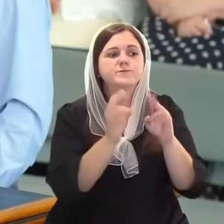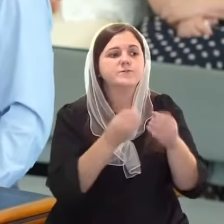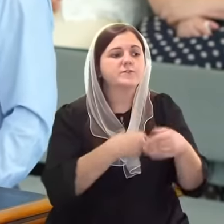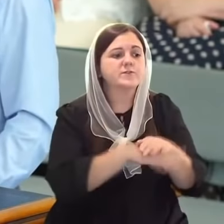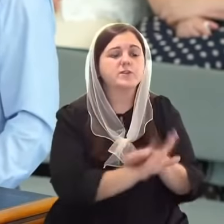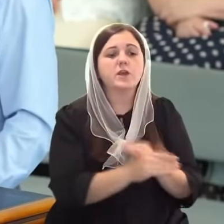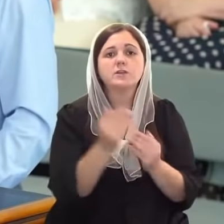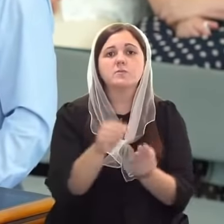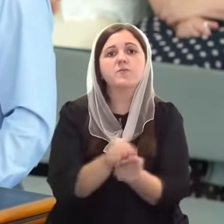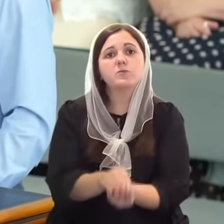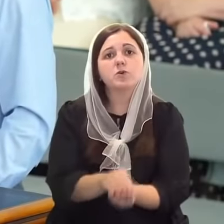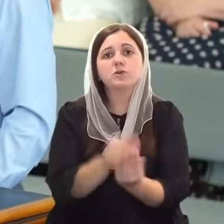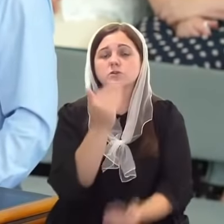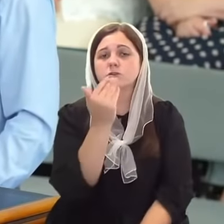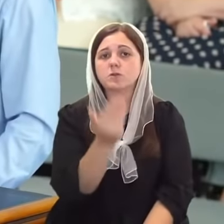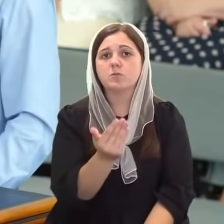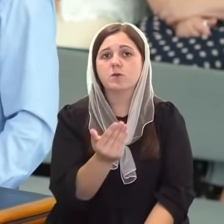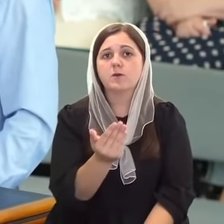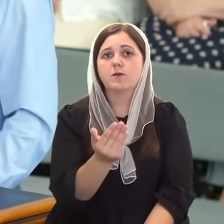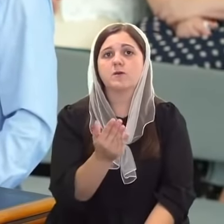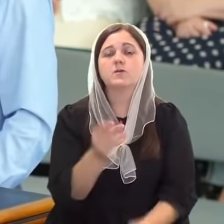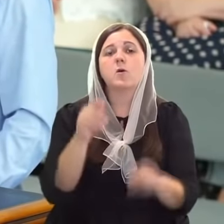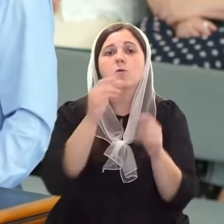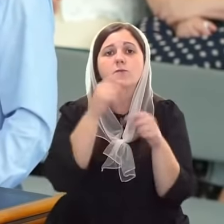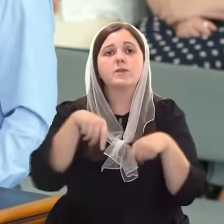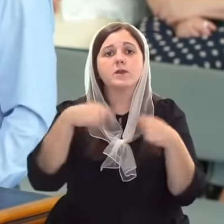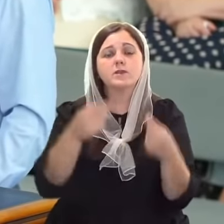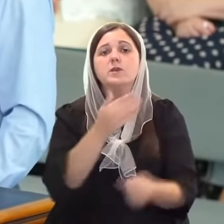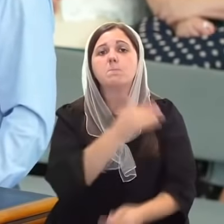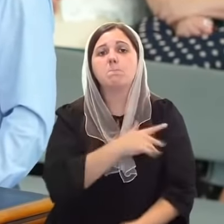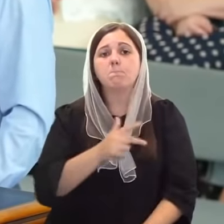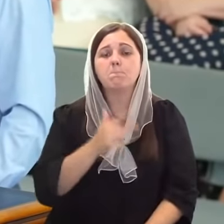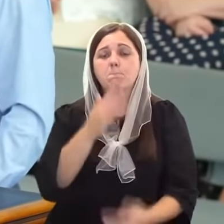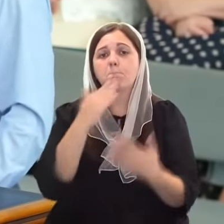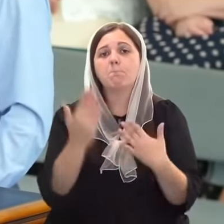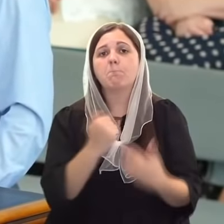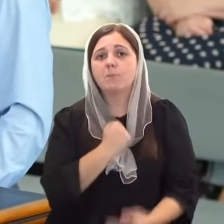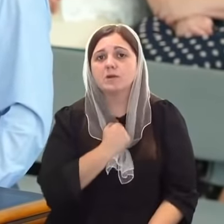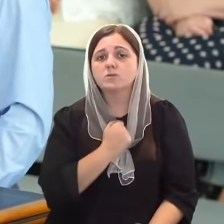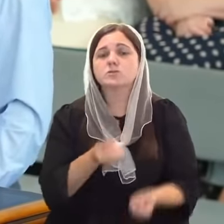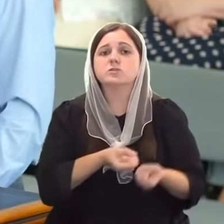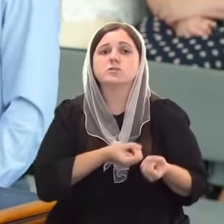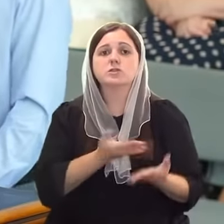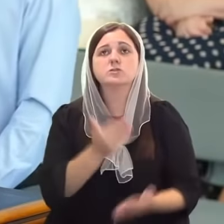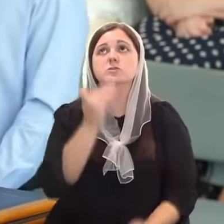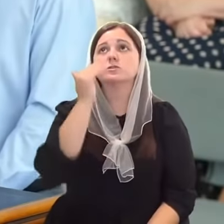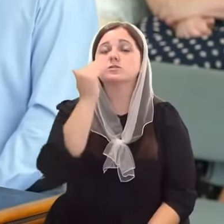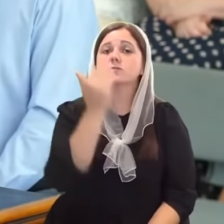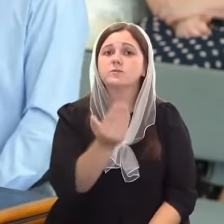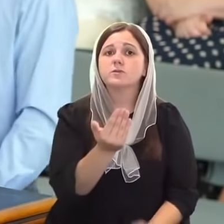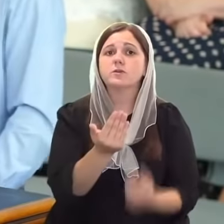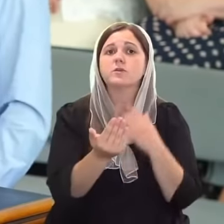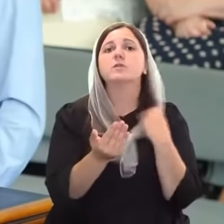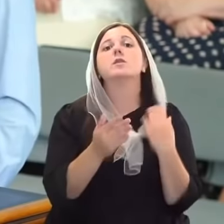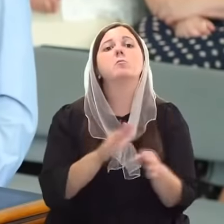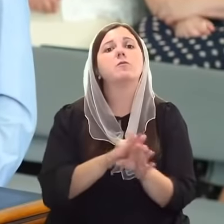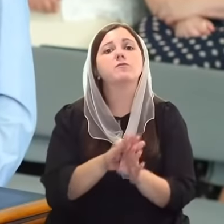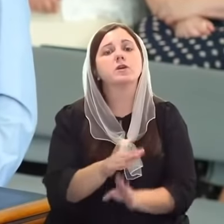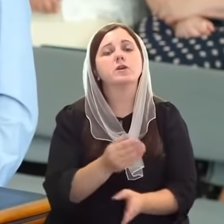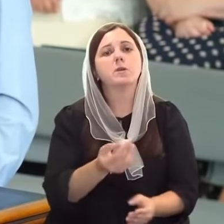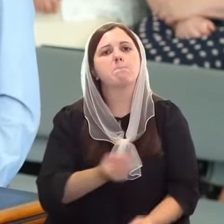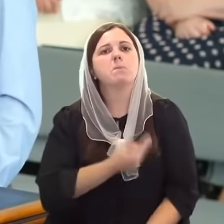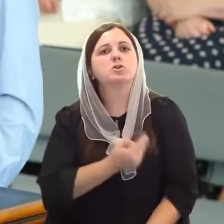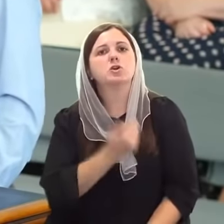венчает тебя милостью и щедротами, насыщая благами желание твое